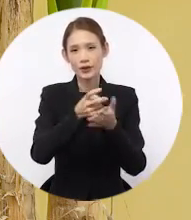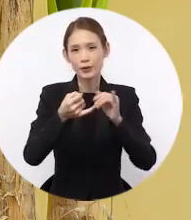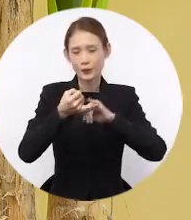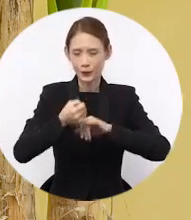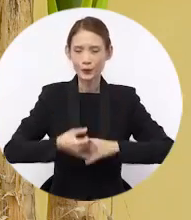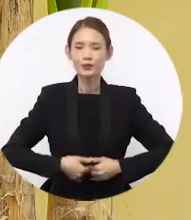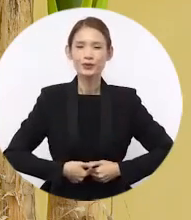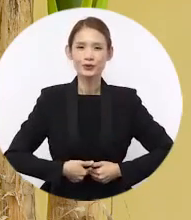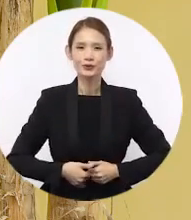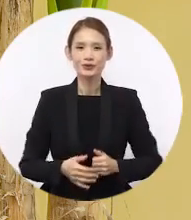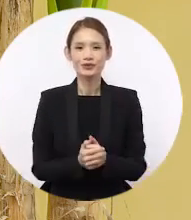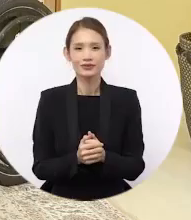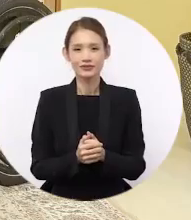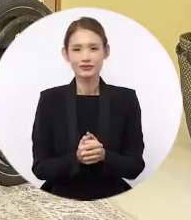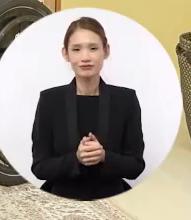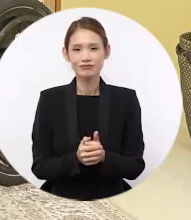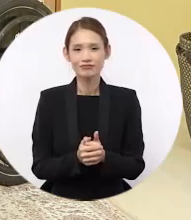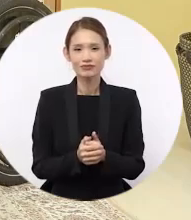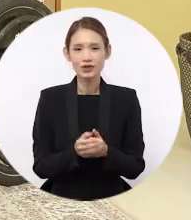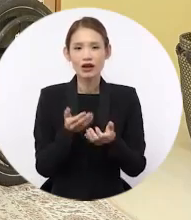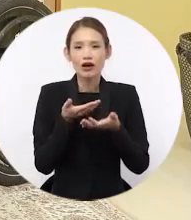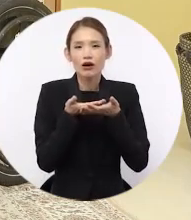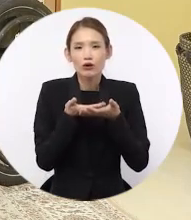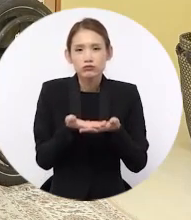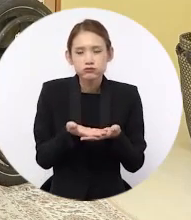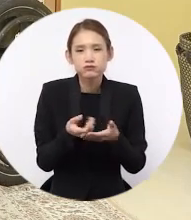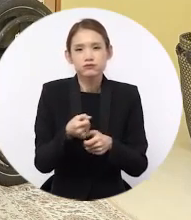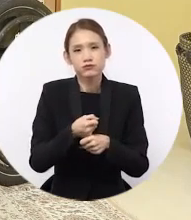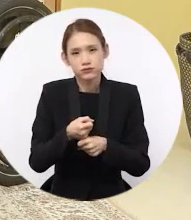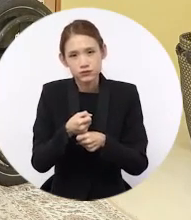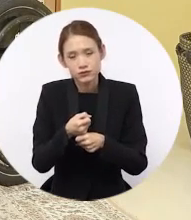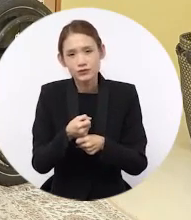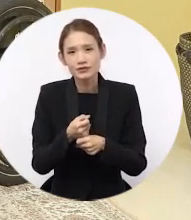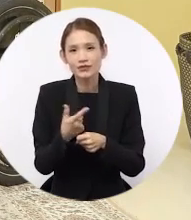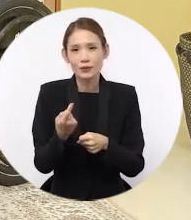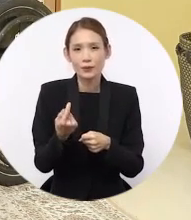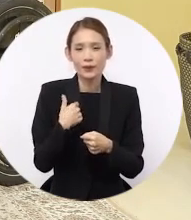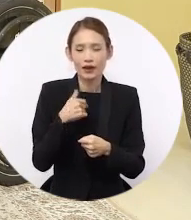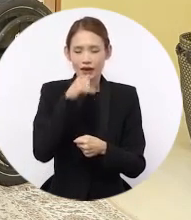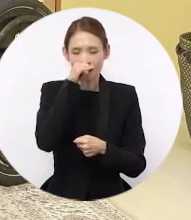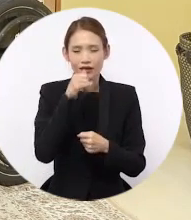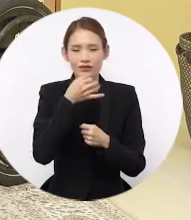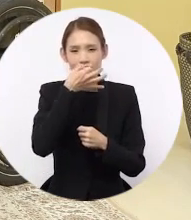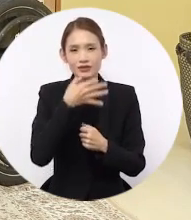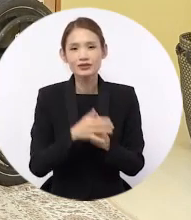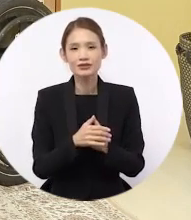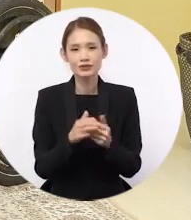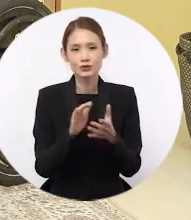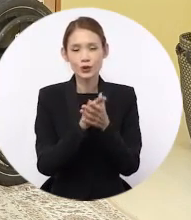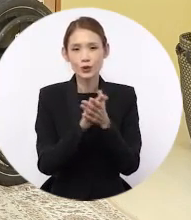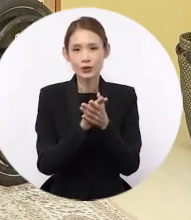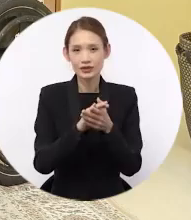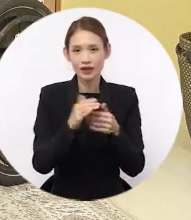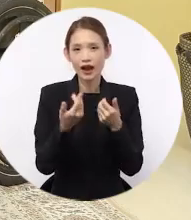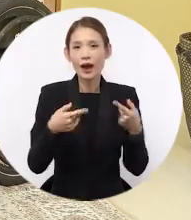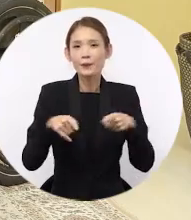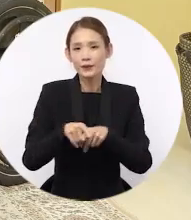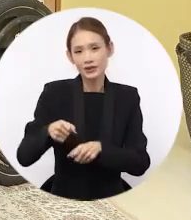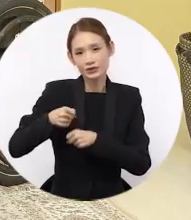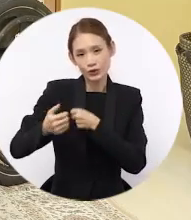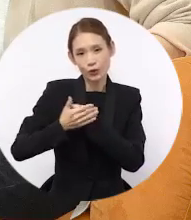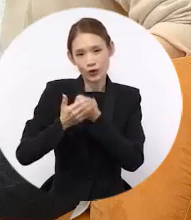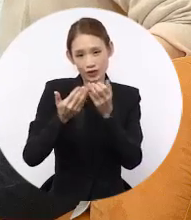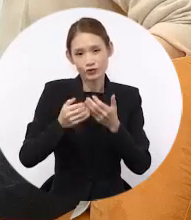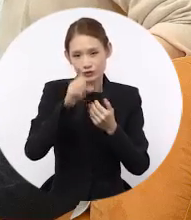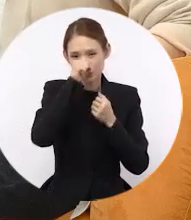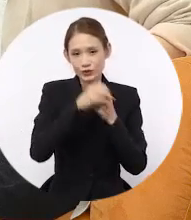친구 제도는 필요하다고 생각을 합니다. 맞아. 이게 무거운 거 들고 다닐 때 저도 학교 다닐 때 진짜 힘들었거든요. 이 좋은 친구가 함께 들어주면 좋을 것